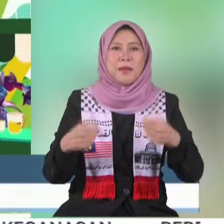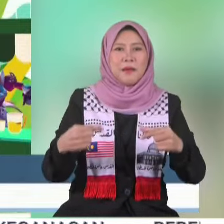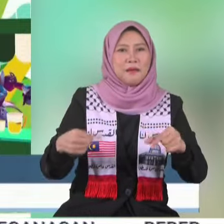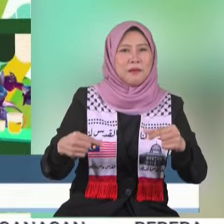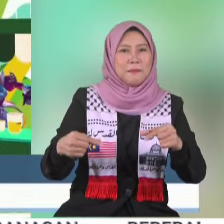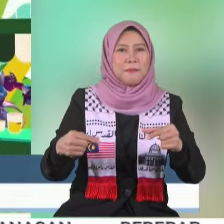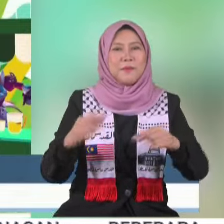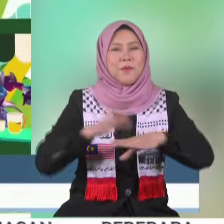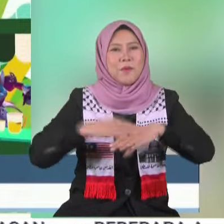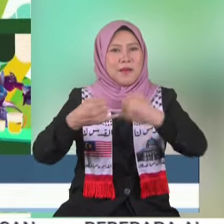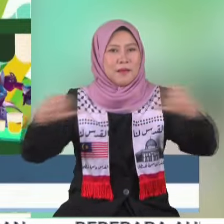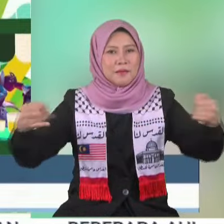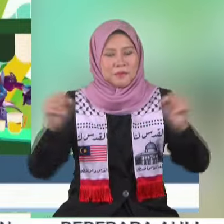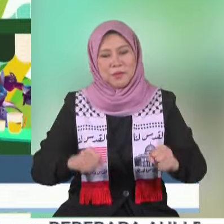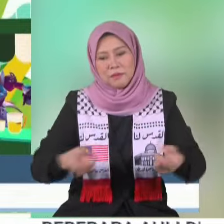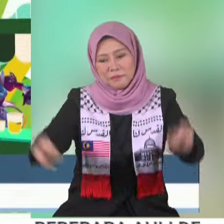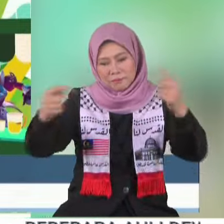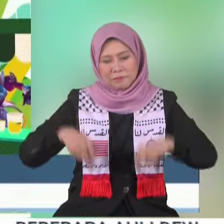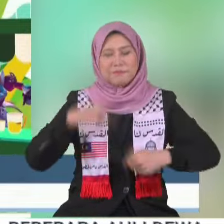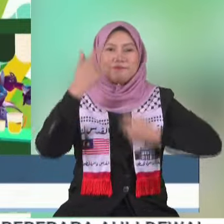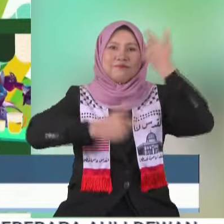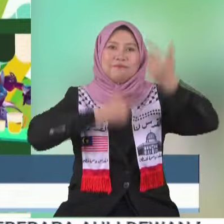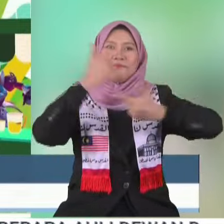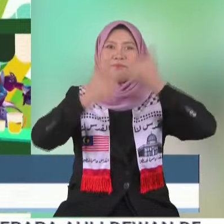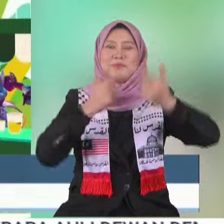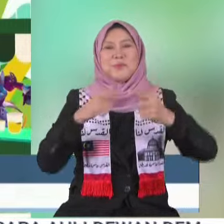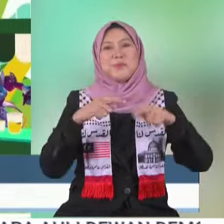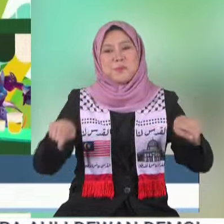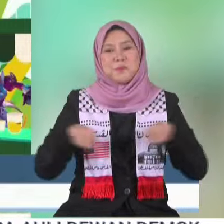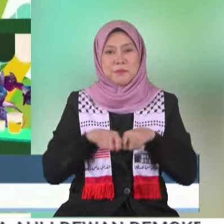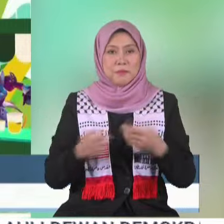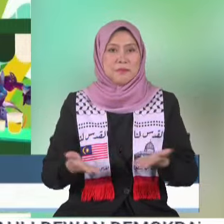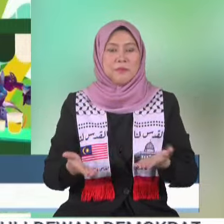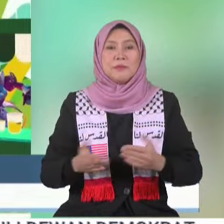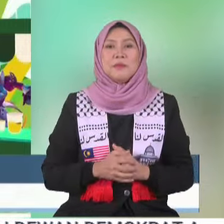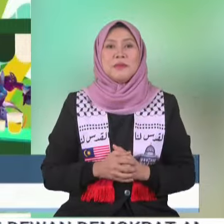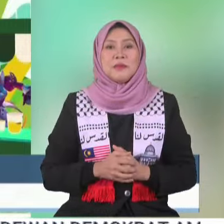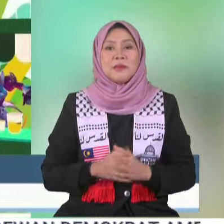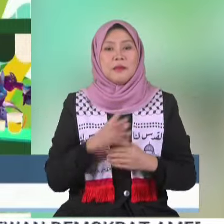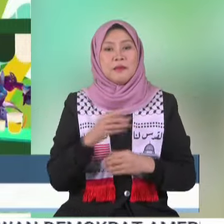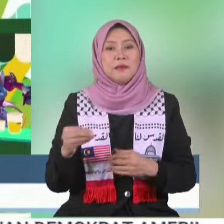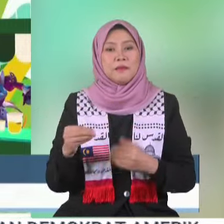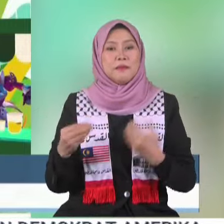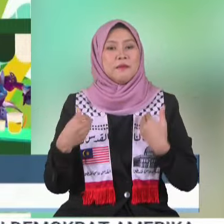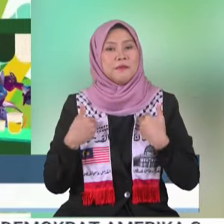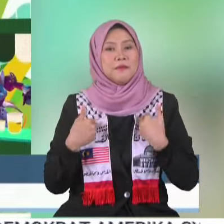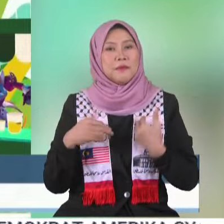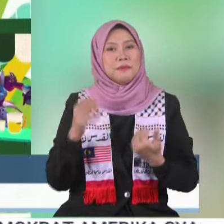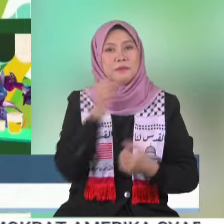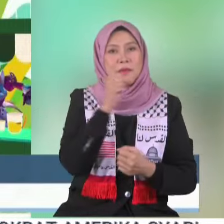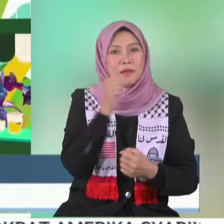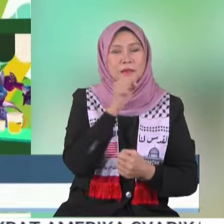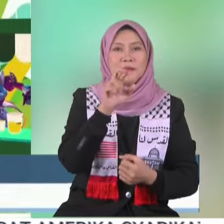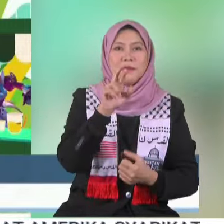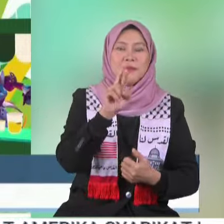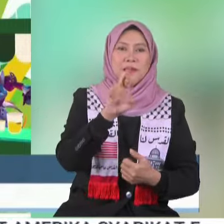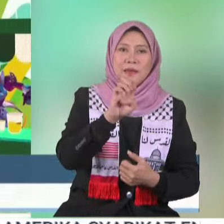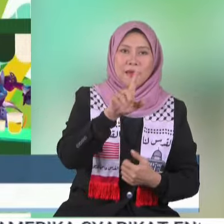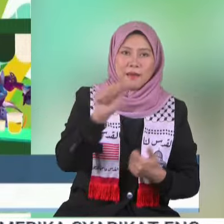talian datang berkunjung serta memeriahkan lagi Gembara Rio kali ini. Turut ditampilkan pada Gembara kali ini ialah Ella, Noh